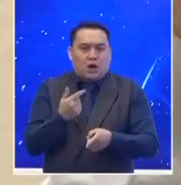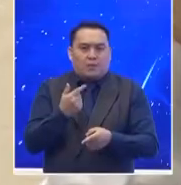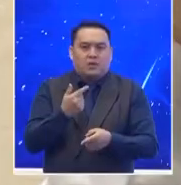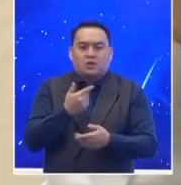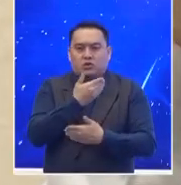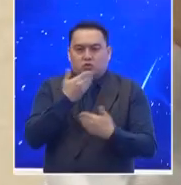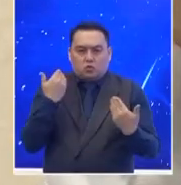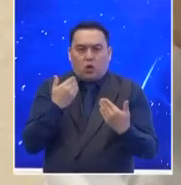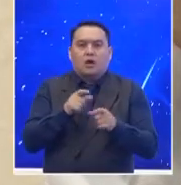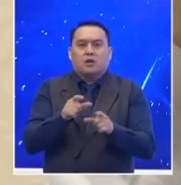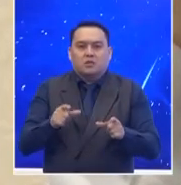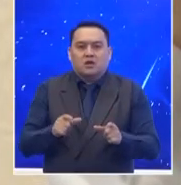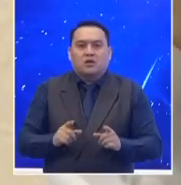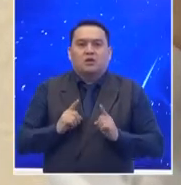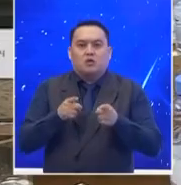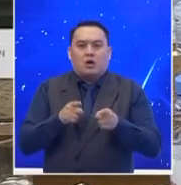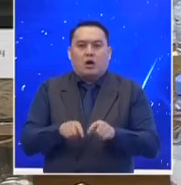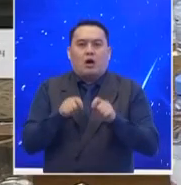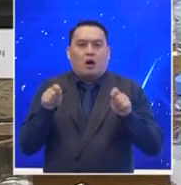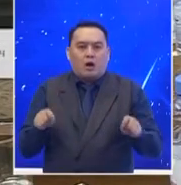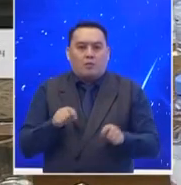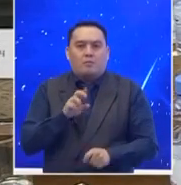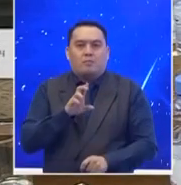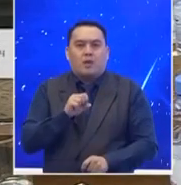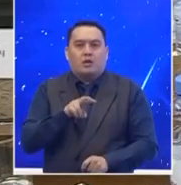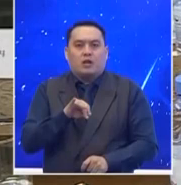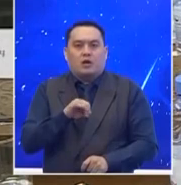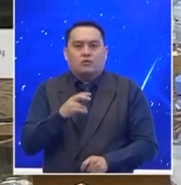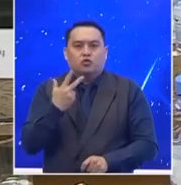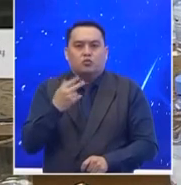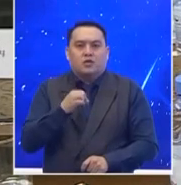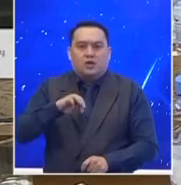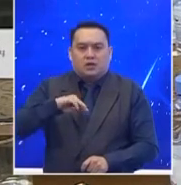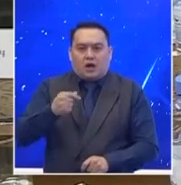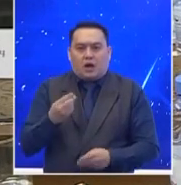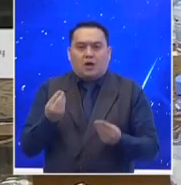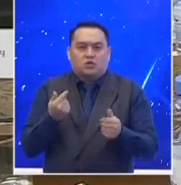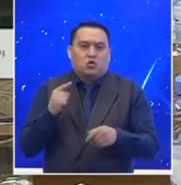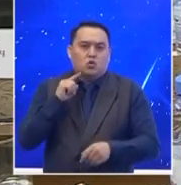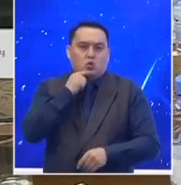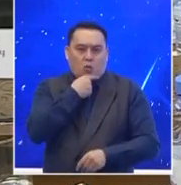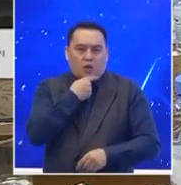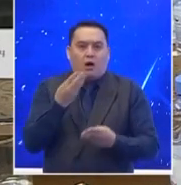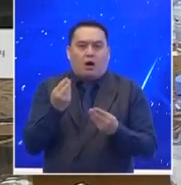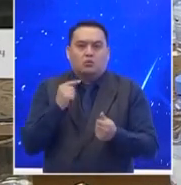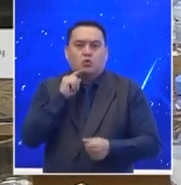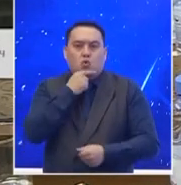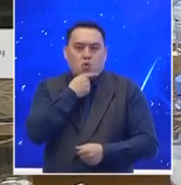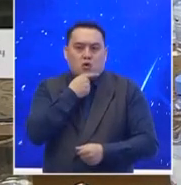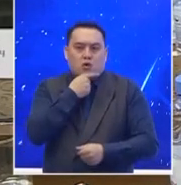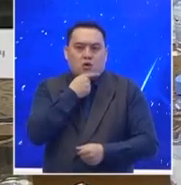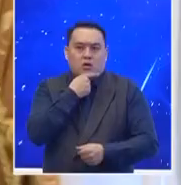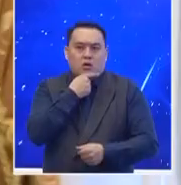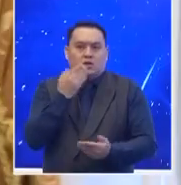мүмкін. Соншама еңбекпен ашылған бакалавриатты 3 миллиард ақша үнемделді дедіңіз ғой. Сол ақша үнемдеу үшін